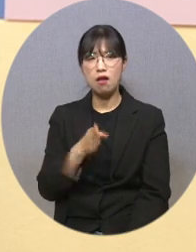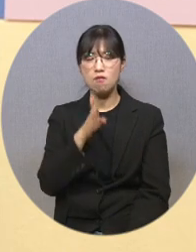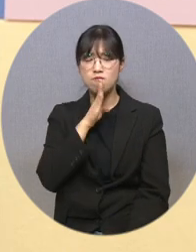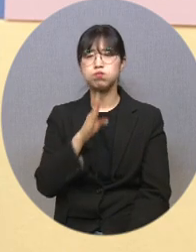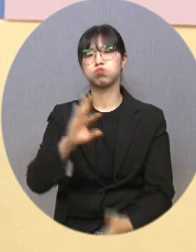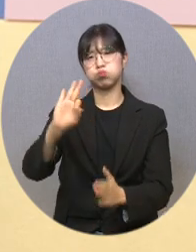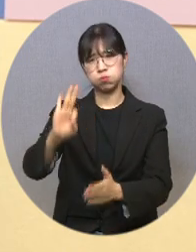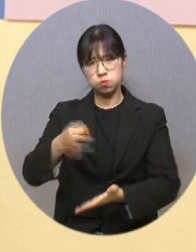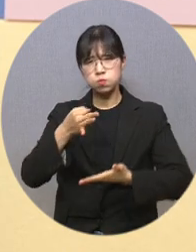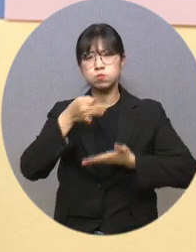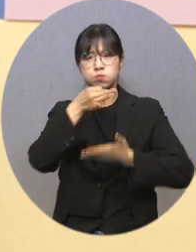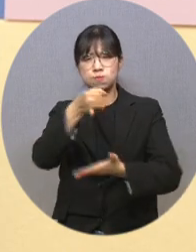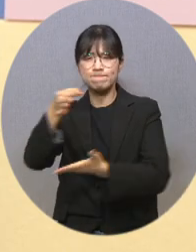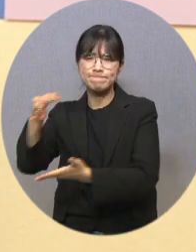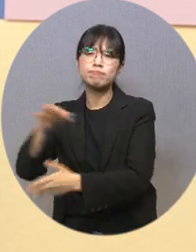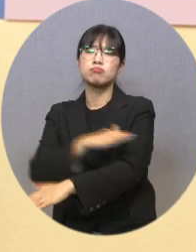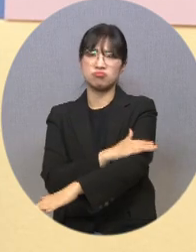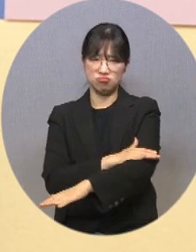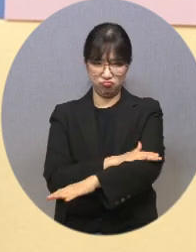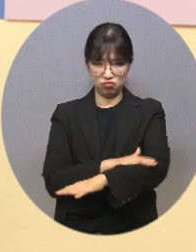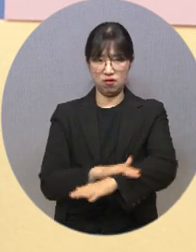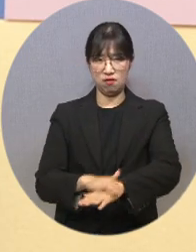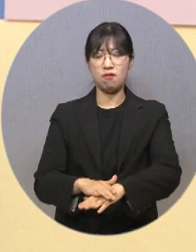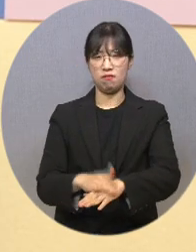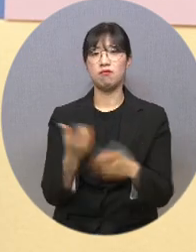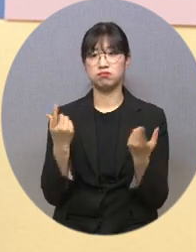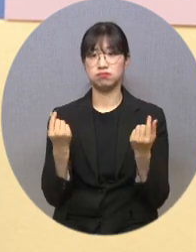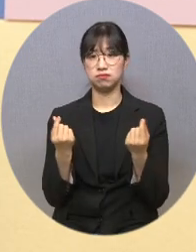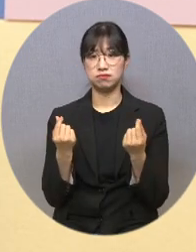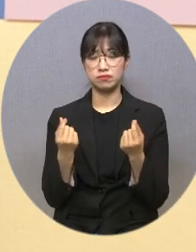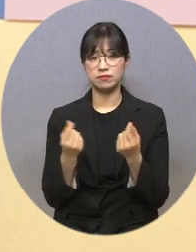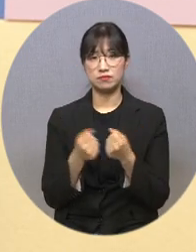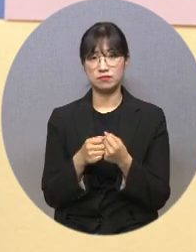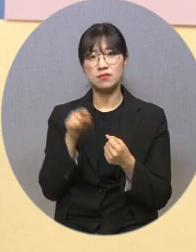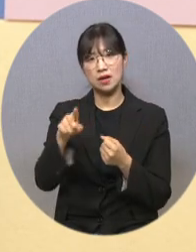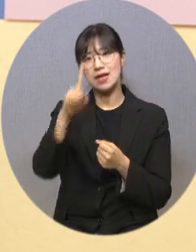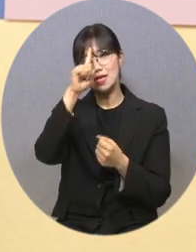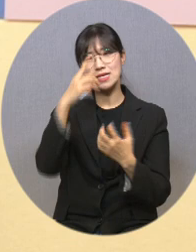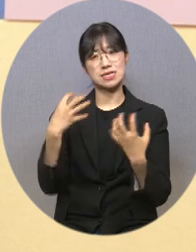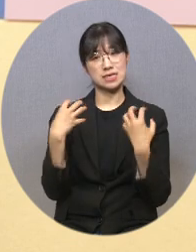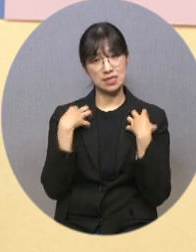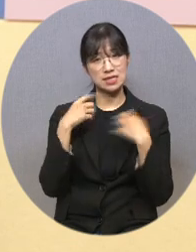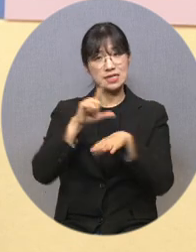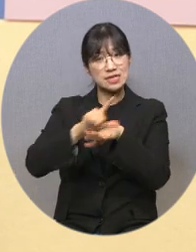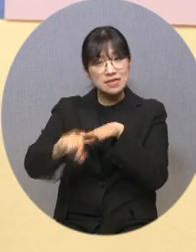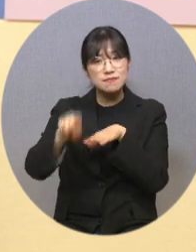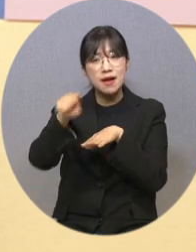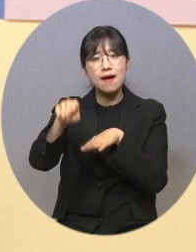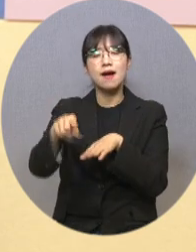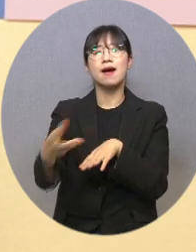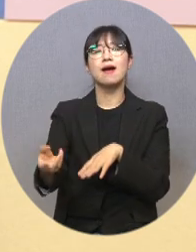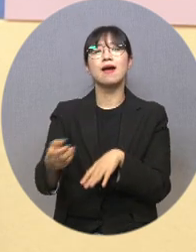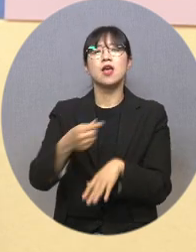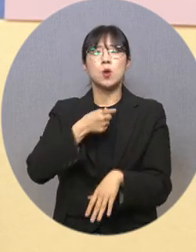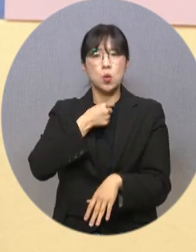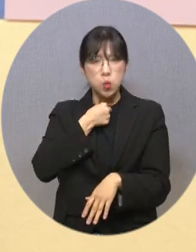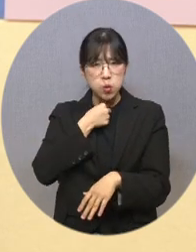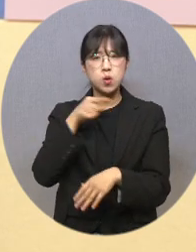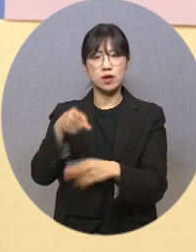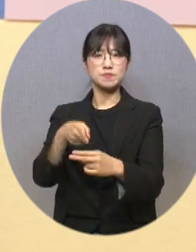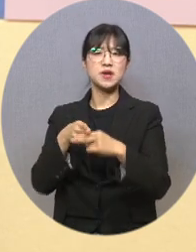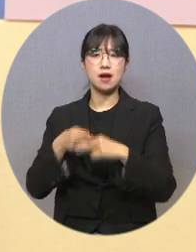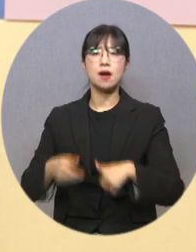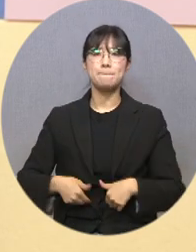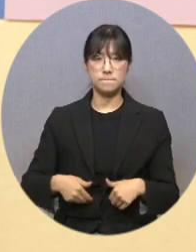해주고 있어요. 그러니까 훨씬 높게 해주고 있는 거죠. 이게 지자체의 의지예요. 지자체의 의지도 중요하겠고.